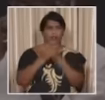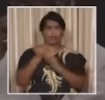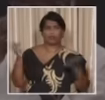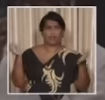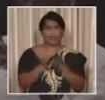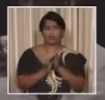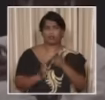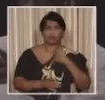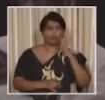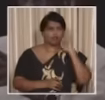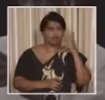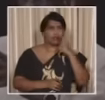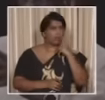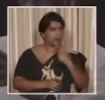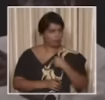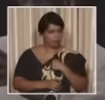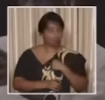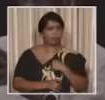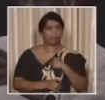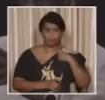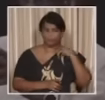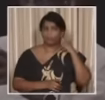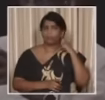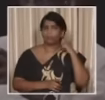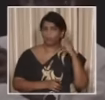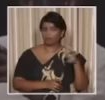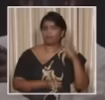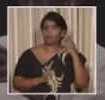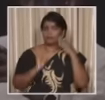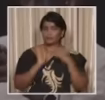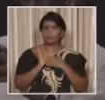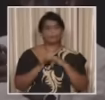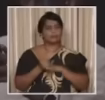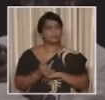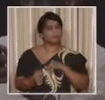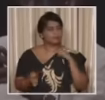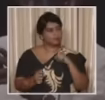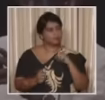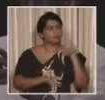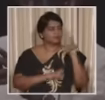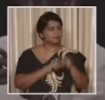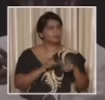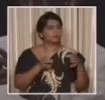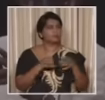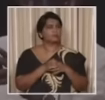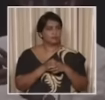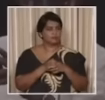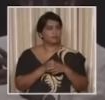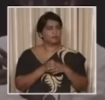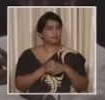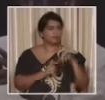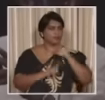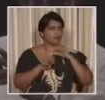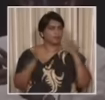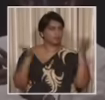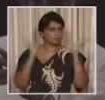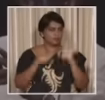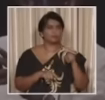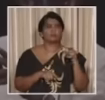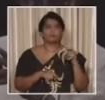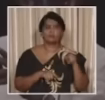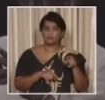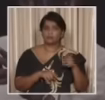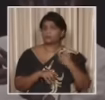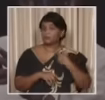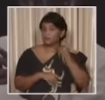කරන්න. හැබැයි ඔබතුමා කියන ඒ කාරණය මම දන්නවා. ඒ පිළිබඳව අපි ලේකම් තුමිය ඇතුළු පිරිසක් හැඳවලා තිනවා සාකච්ඡාවට.